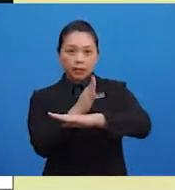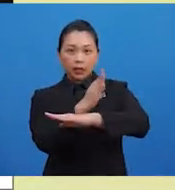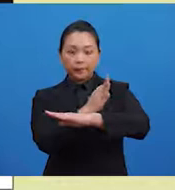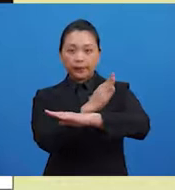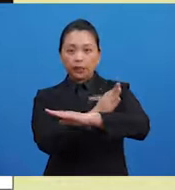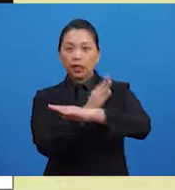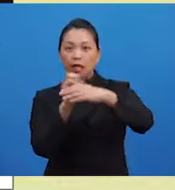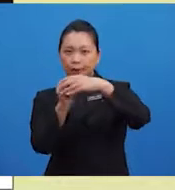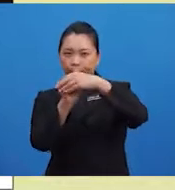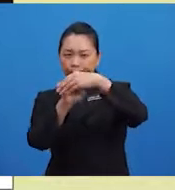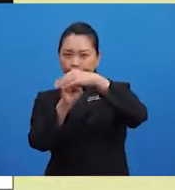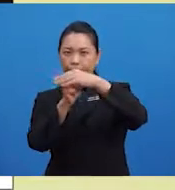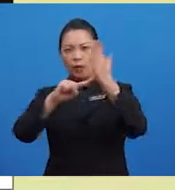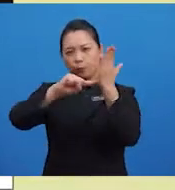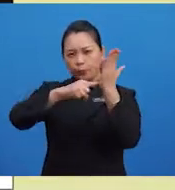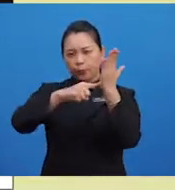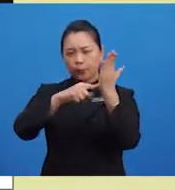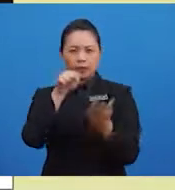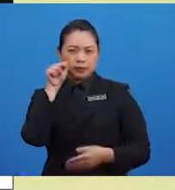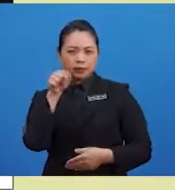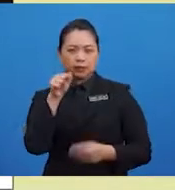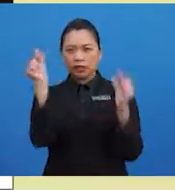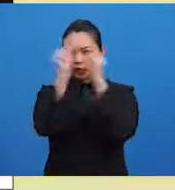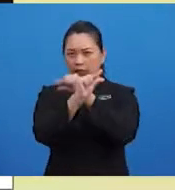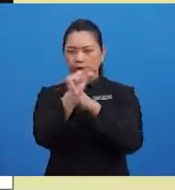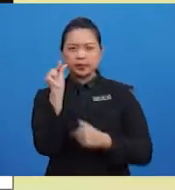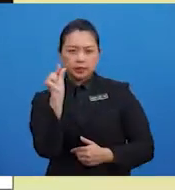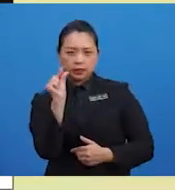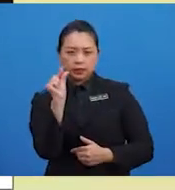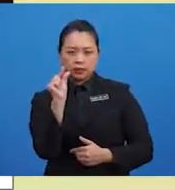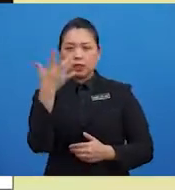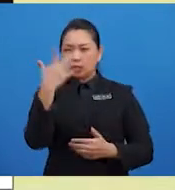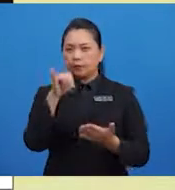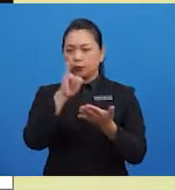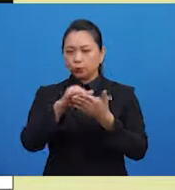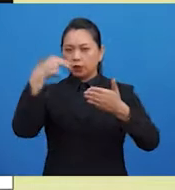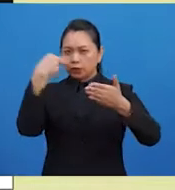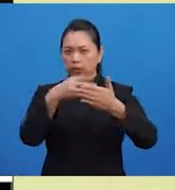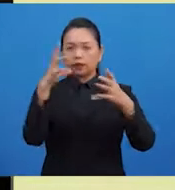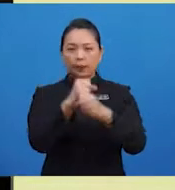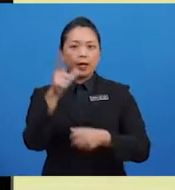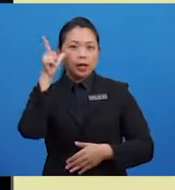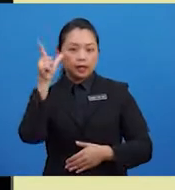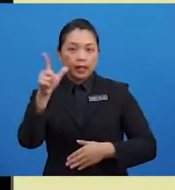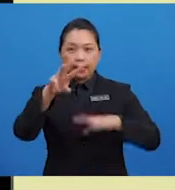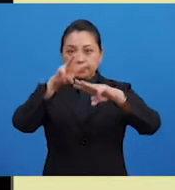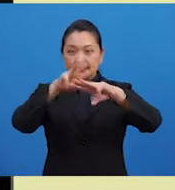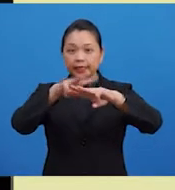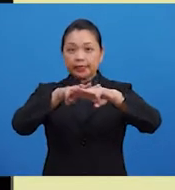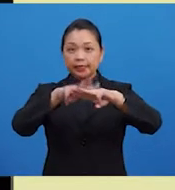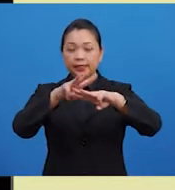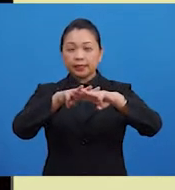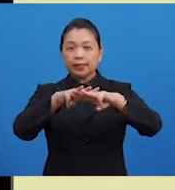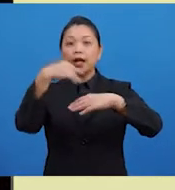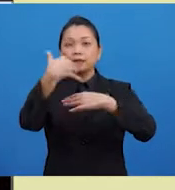dari satu titik gelap yang kecil sehingga terlihat jaringan saluran darah. Dari hari ke hari,